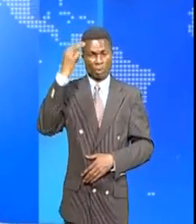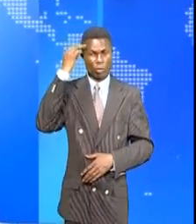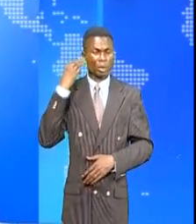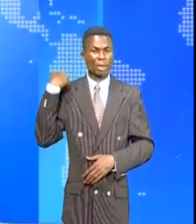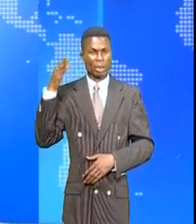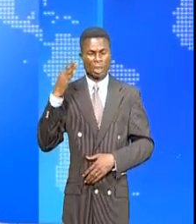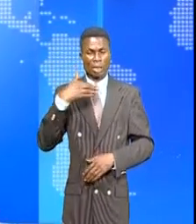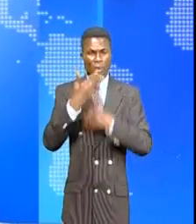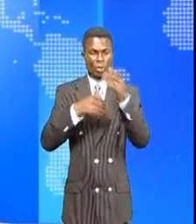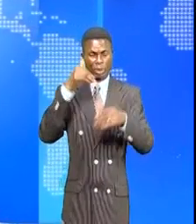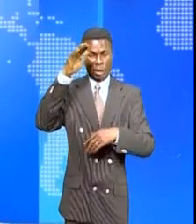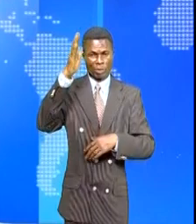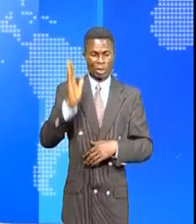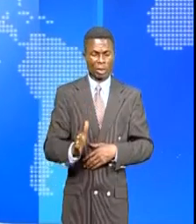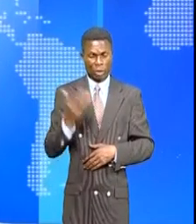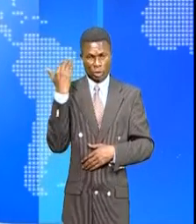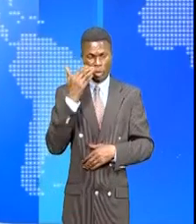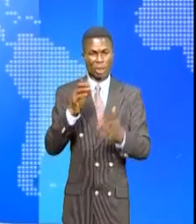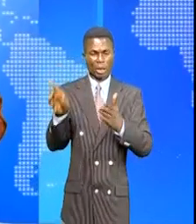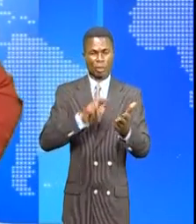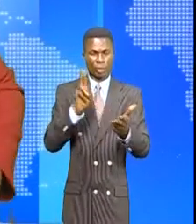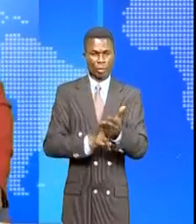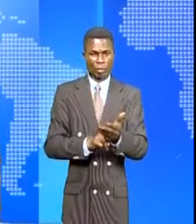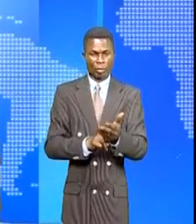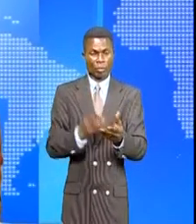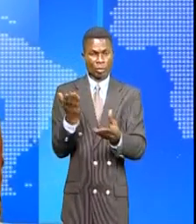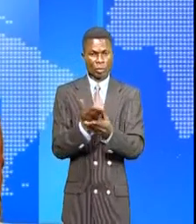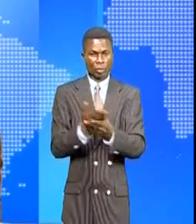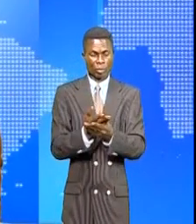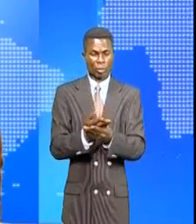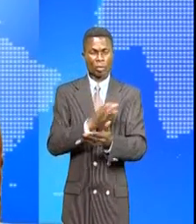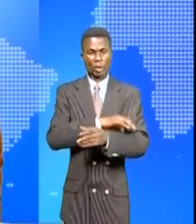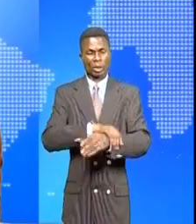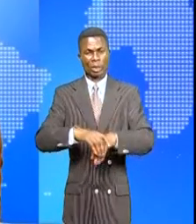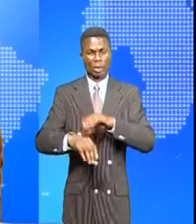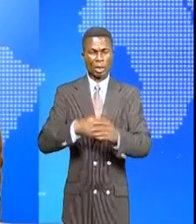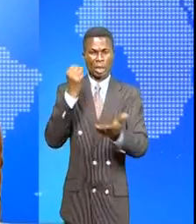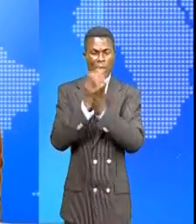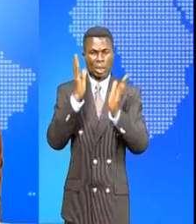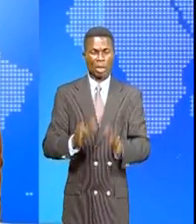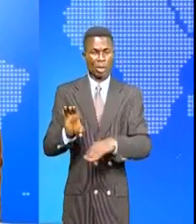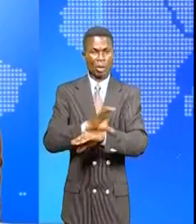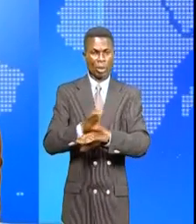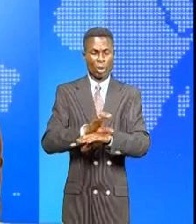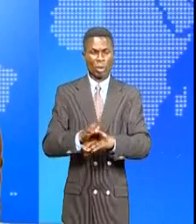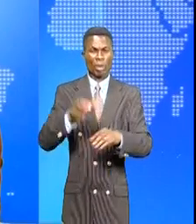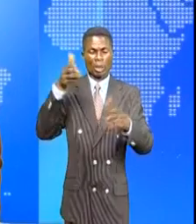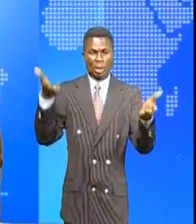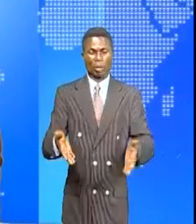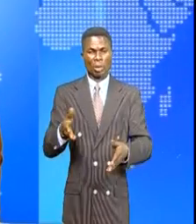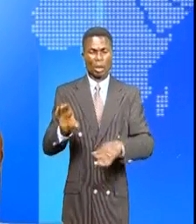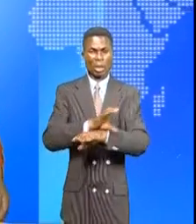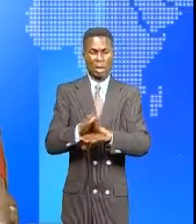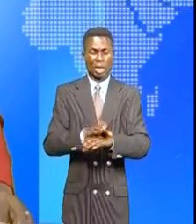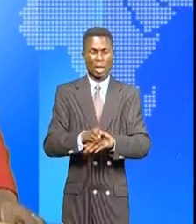Affaires étrangères. Marie Toumbanziza a signé également les registres de condoléances à l'ambassade du Cameroun en RDC. Le Cameroun a